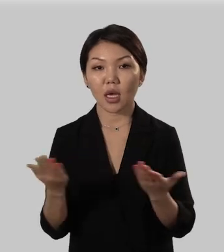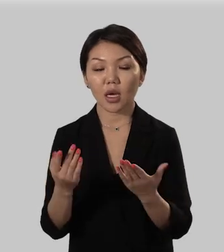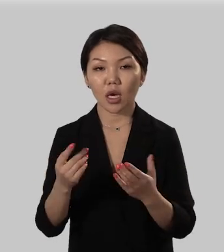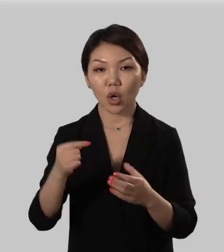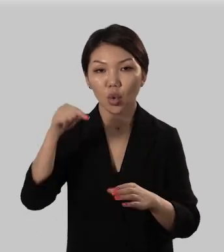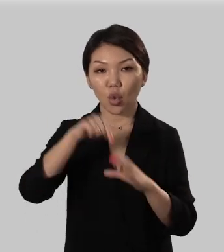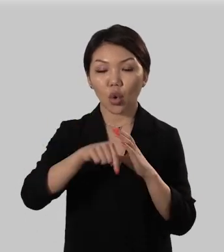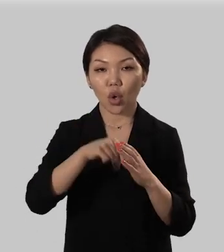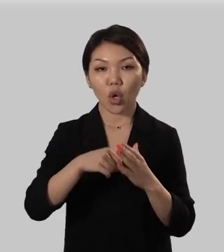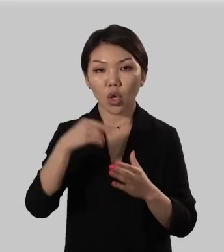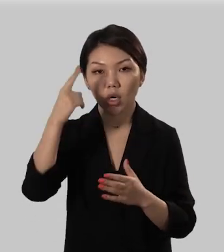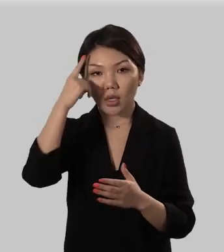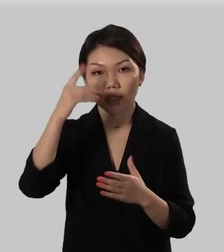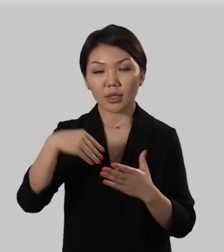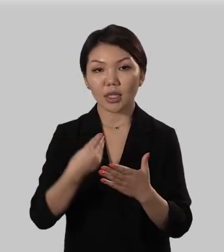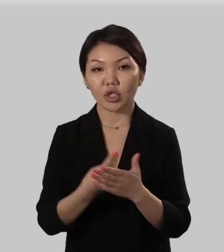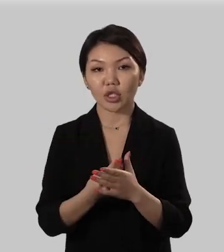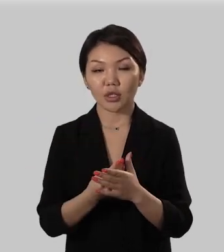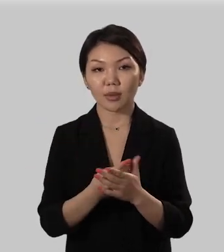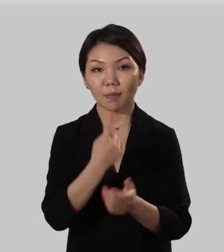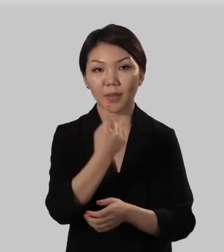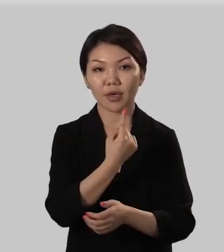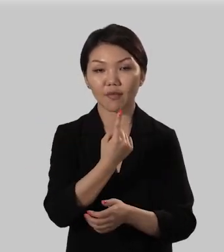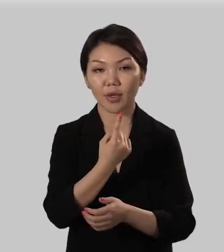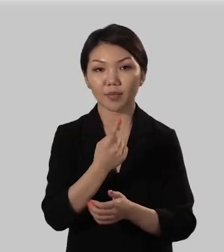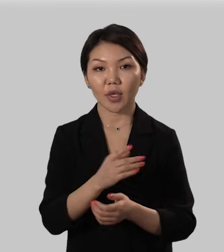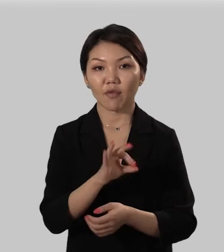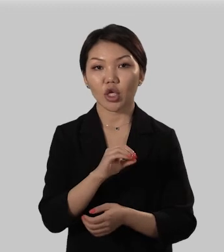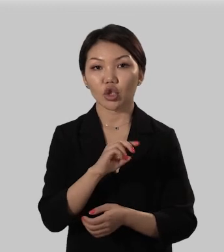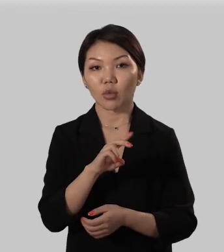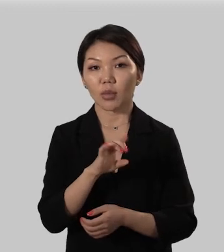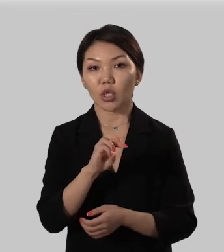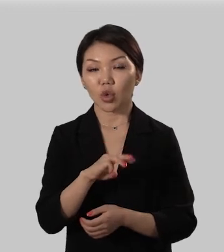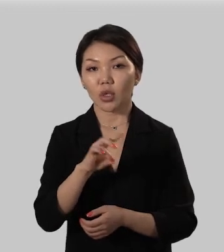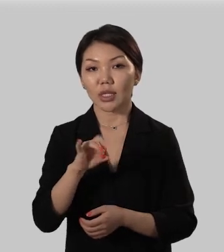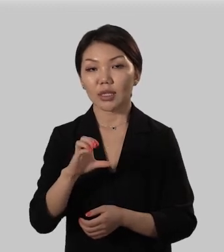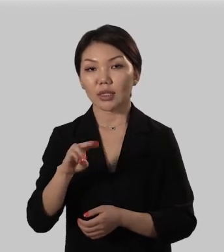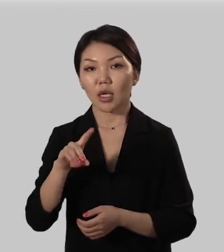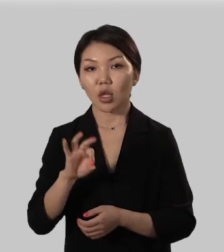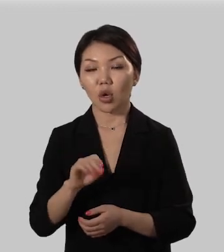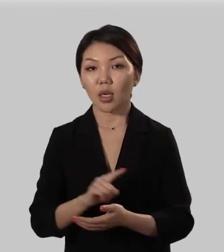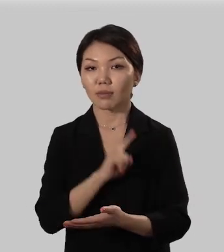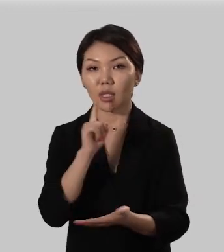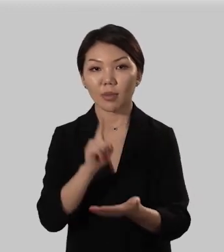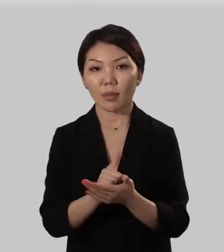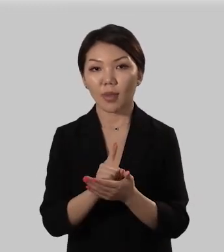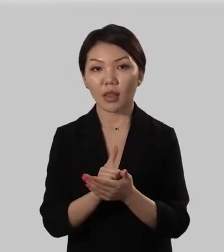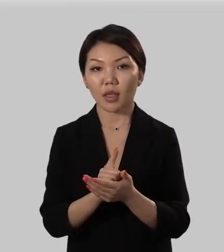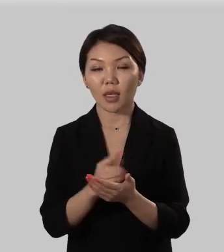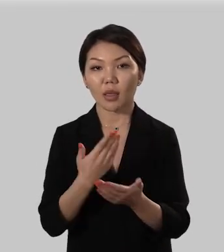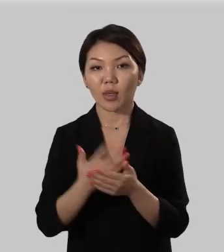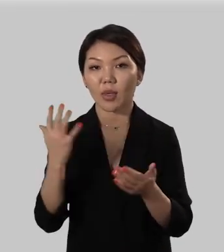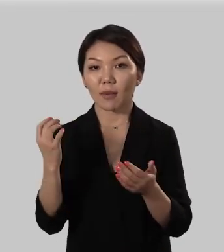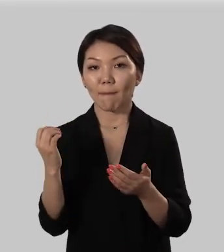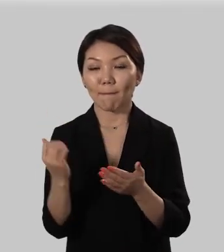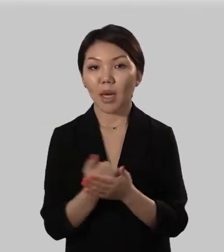во что бы то ни стало непременно победить во что бы то ни